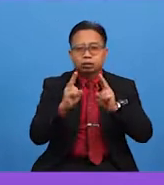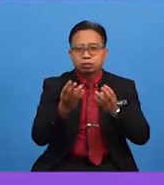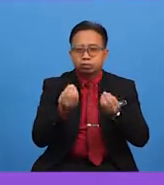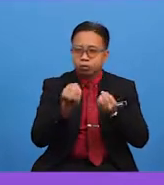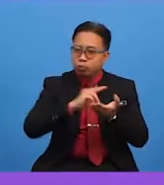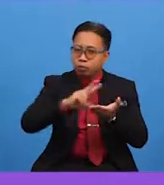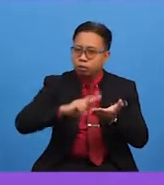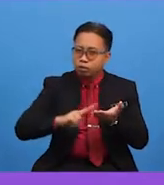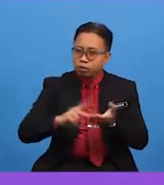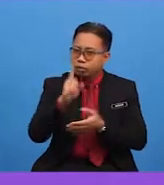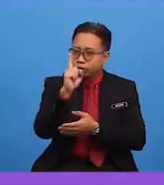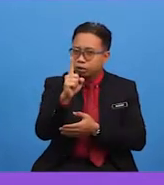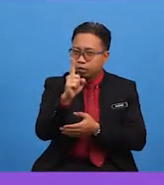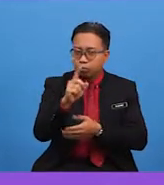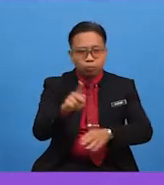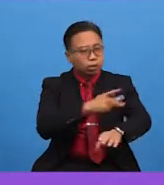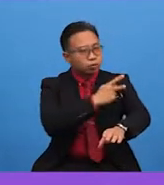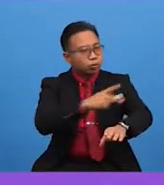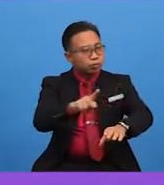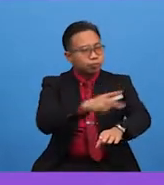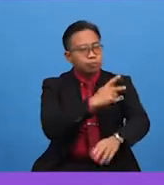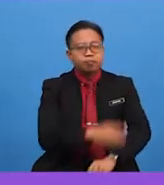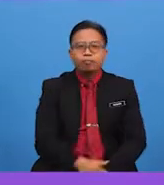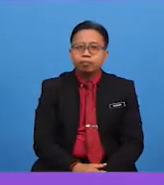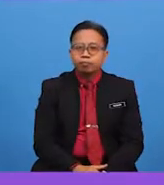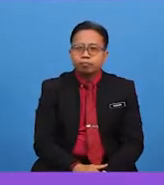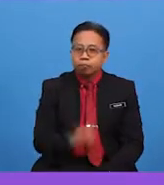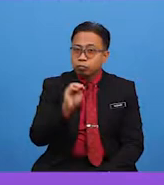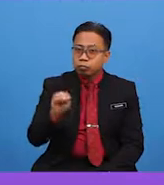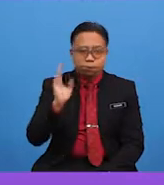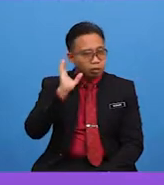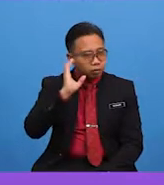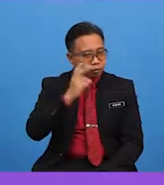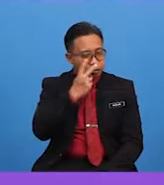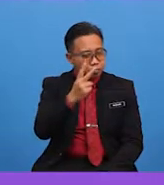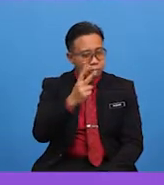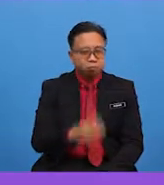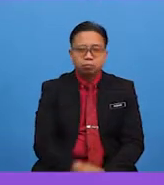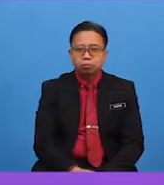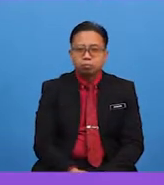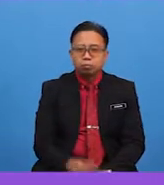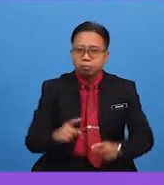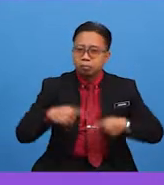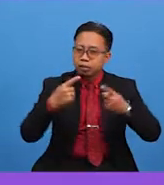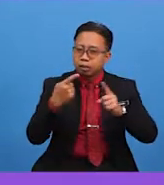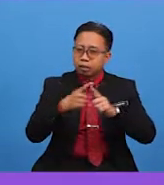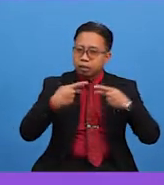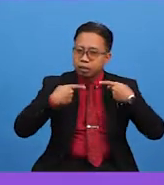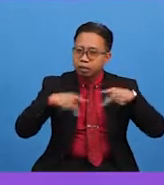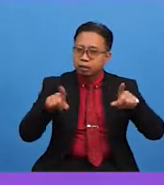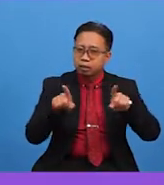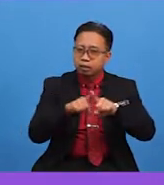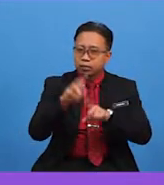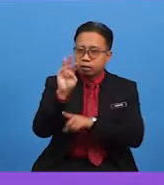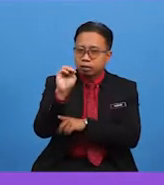membacakan serangkap pantun. Murid-murid, sila dengar ya. Pergi ke kedai bersama